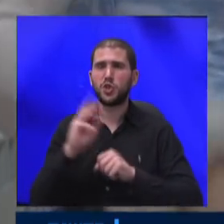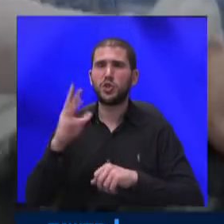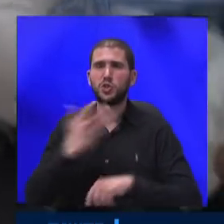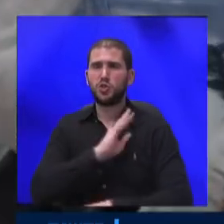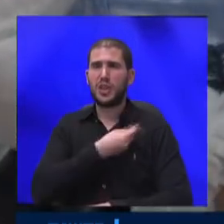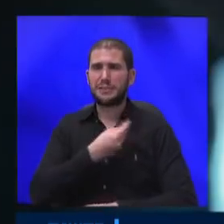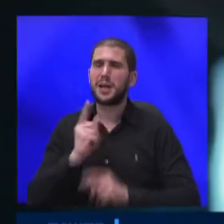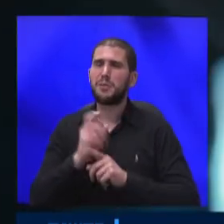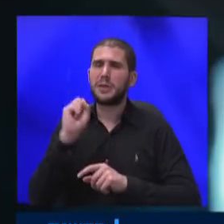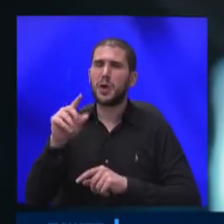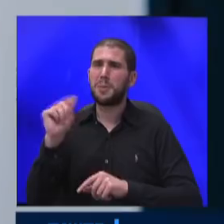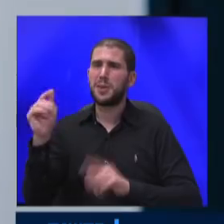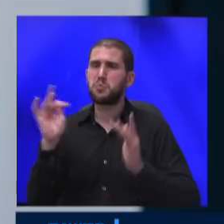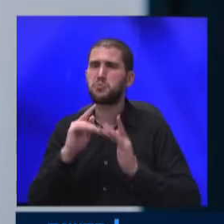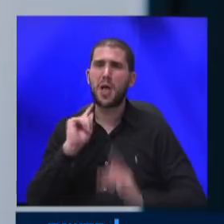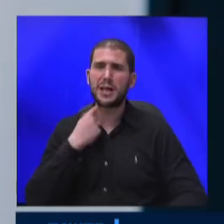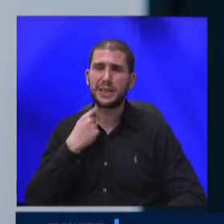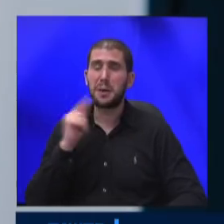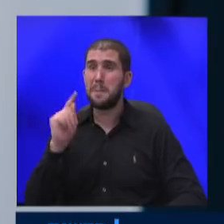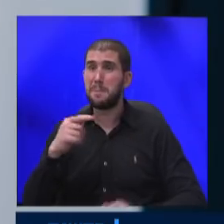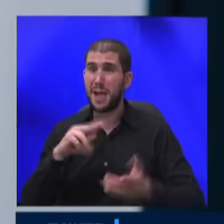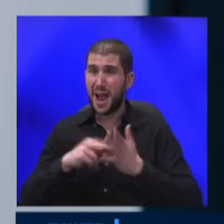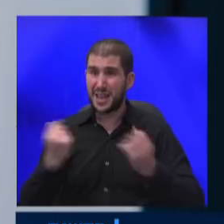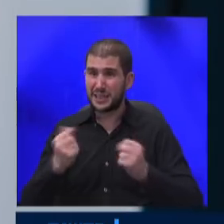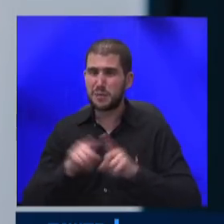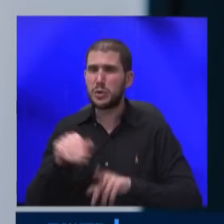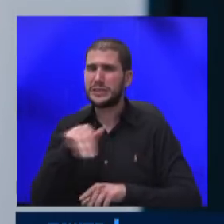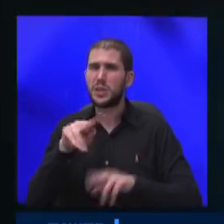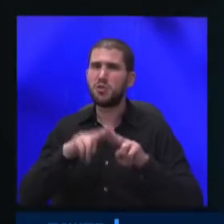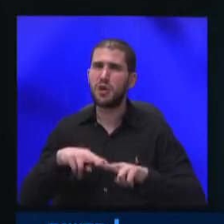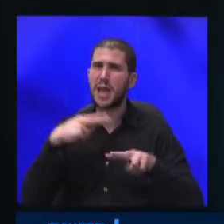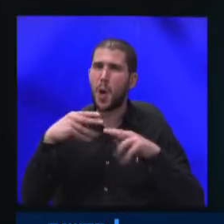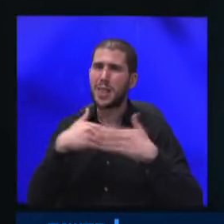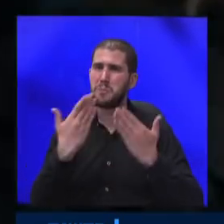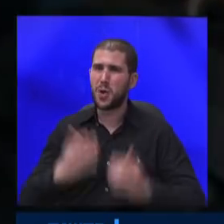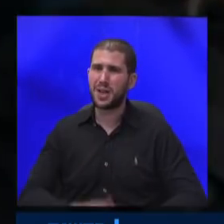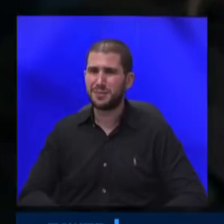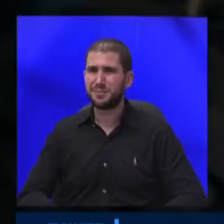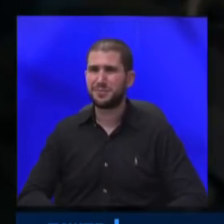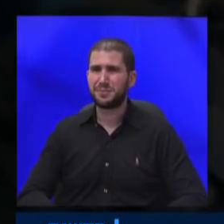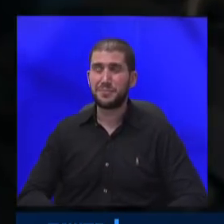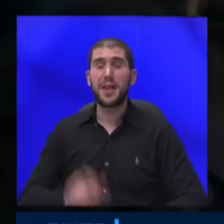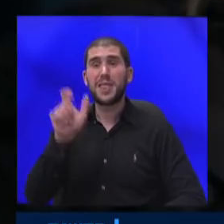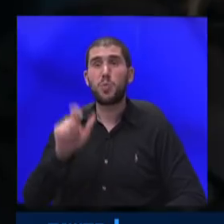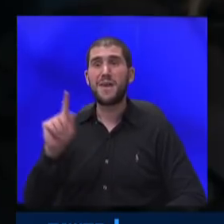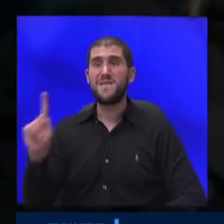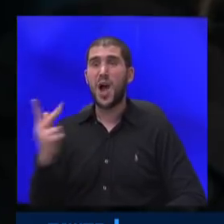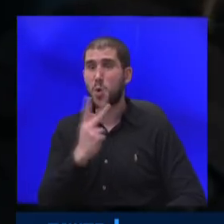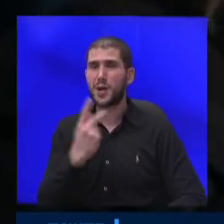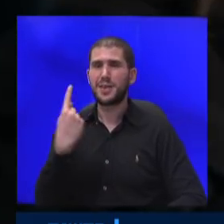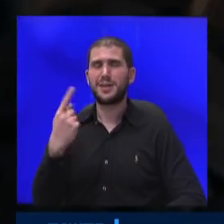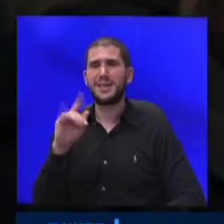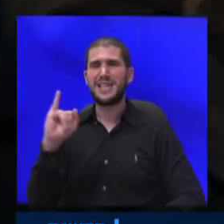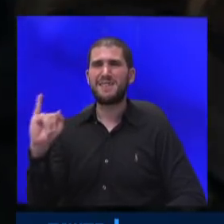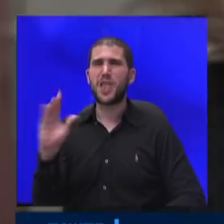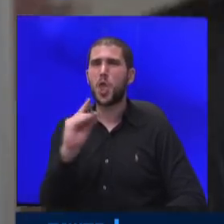כמו לזרוק פנינים מול חזירים. מחזאי שבא לחדר חזרות זה כמו זונה שנשארת לארוחת בוקר. דמותה של ורה קורקין, שאותה מגלמת